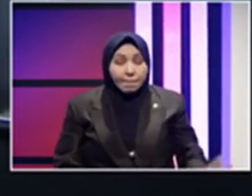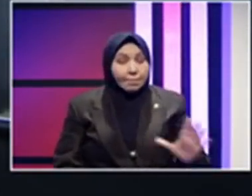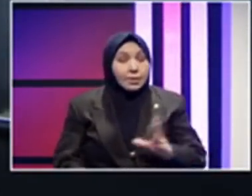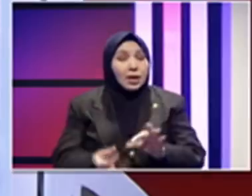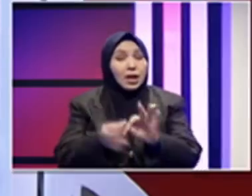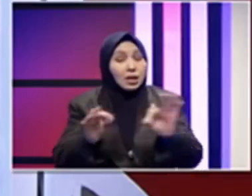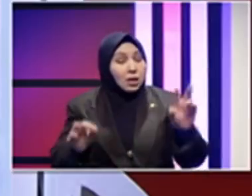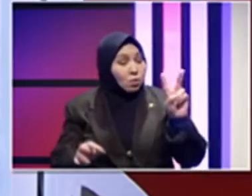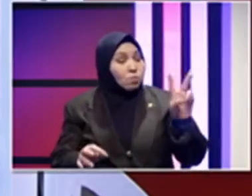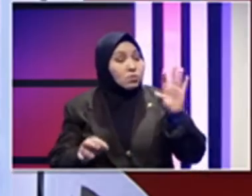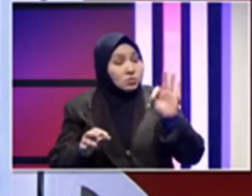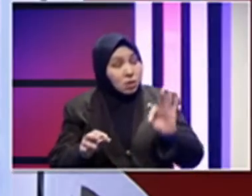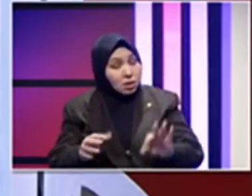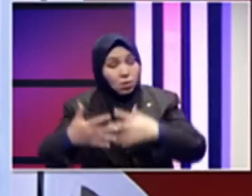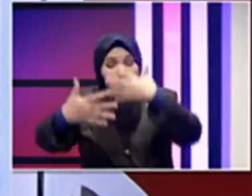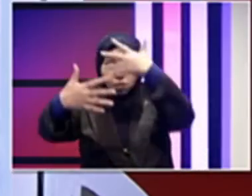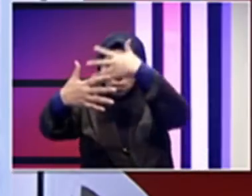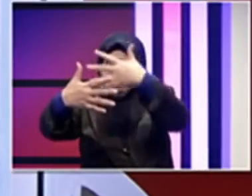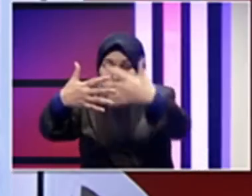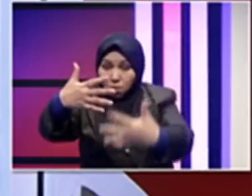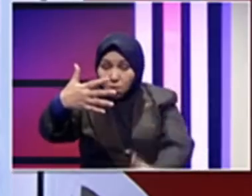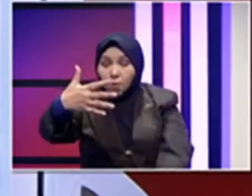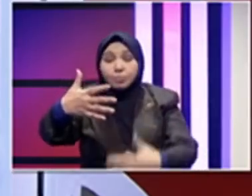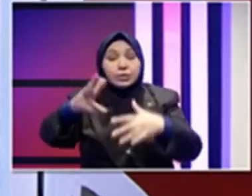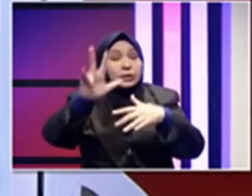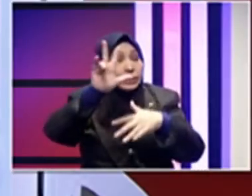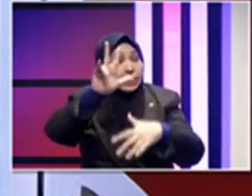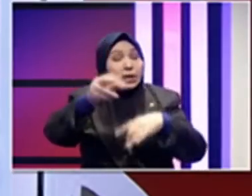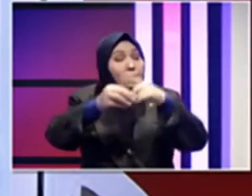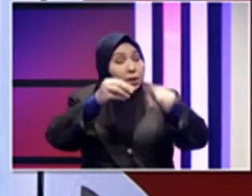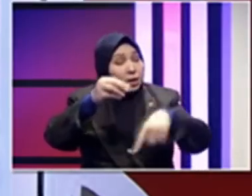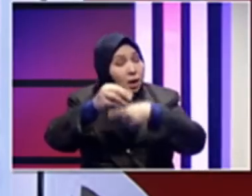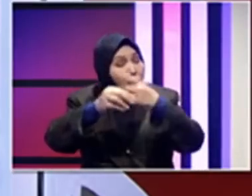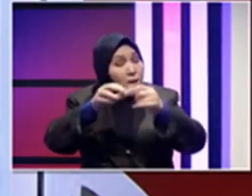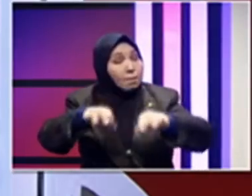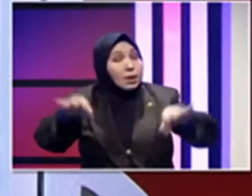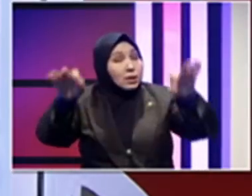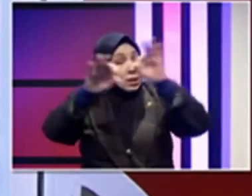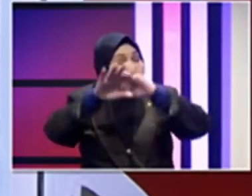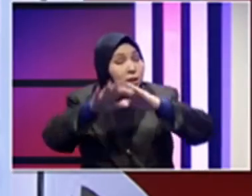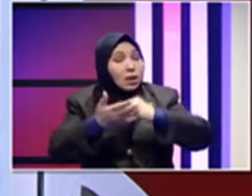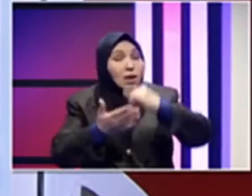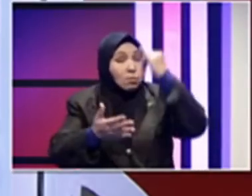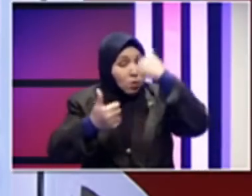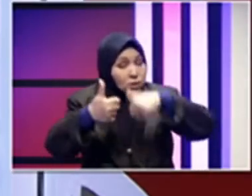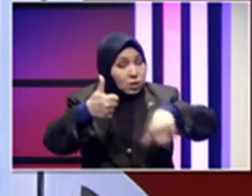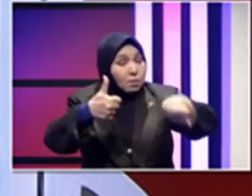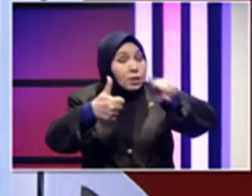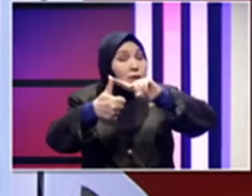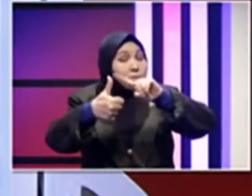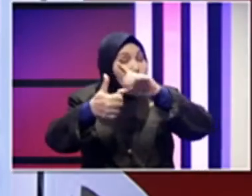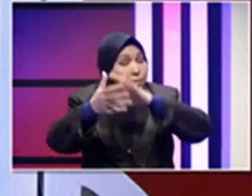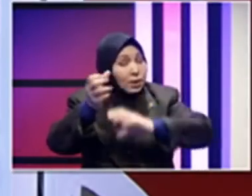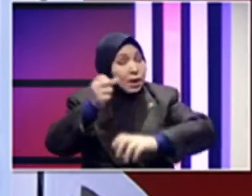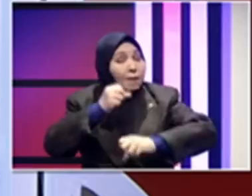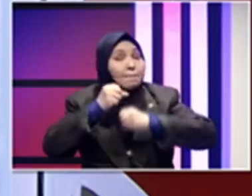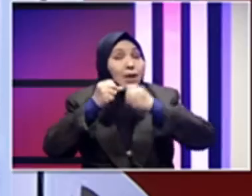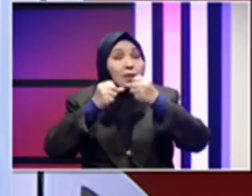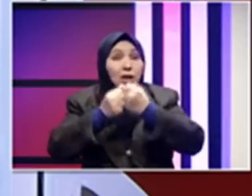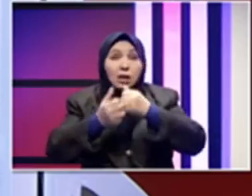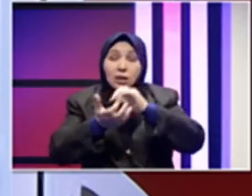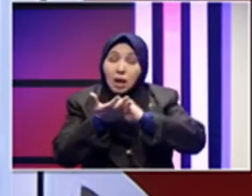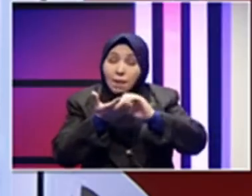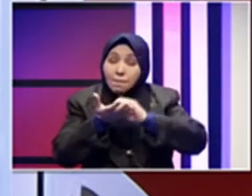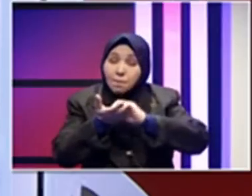ayat 29 ini menyenaraikan tiga perkara puncak kepada ilmu. Yang pertama, apabila seseorang itu mendapatkan, ingin mendapatkan